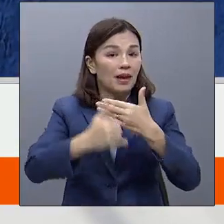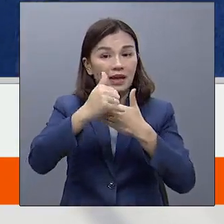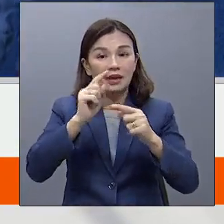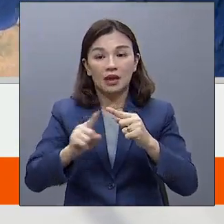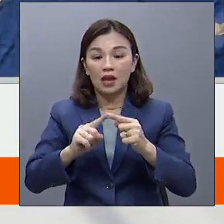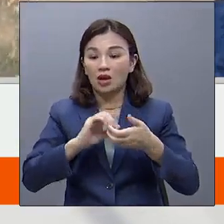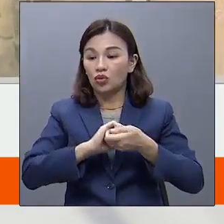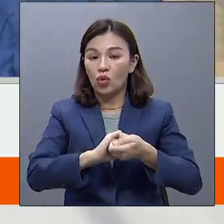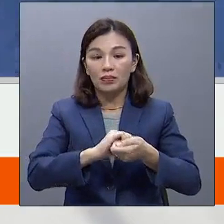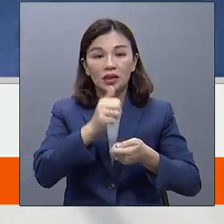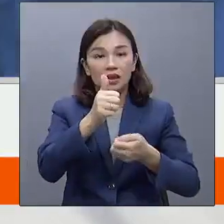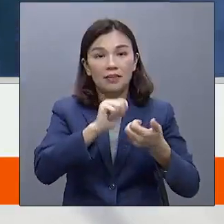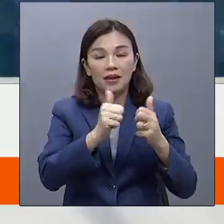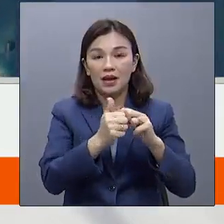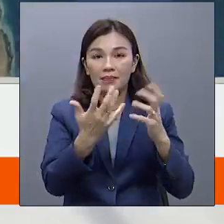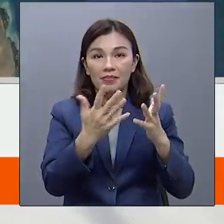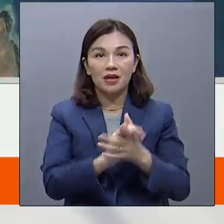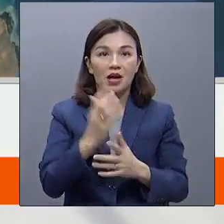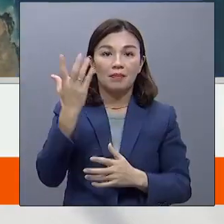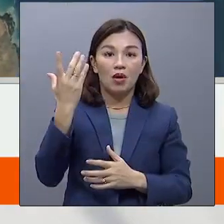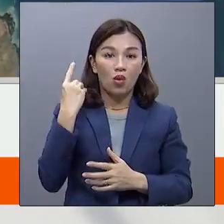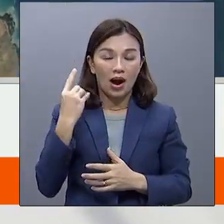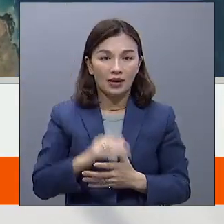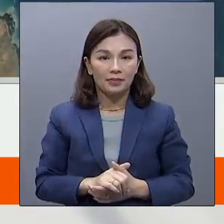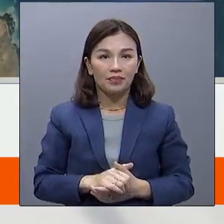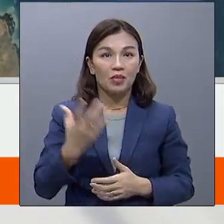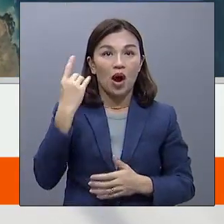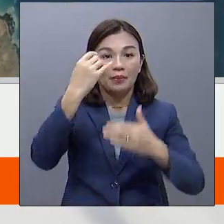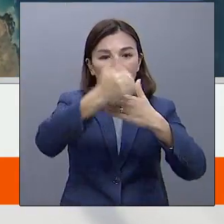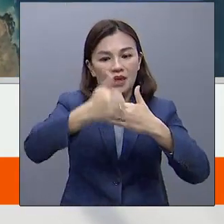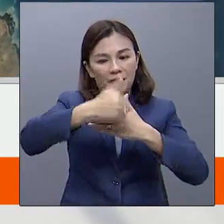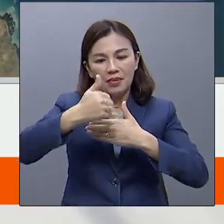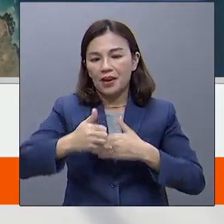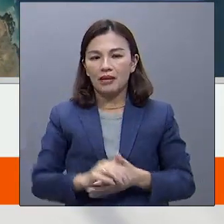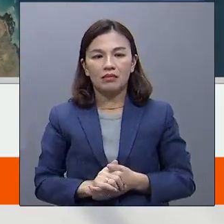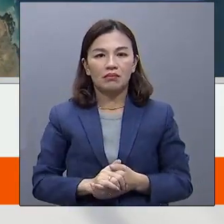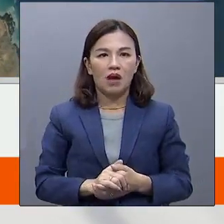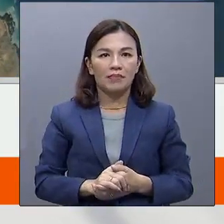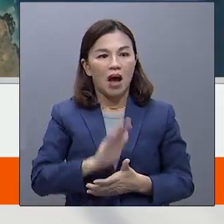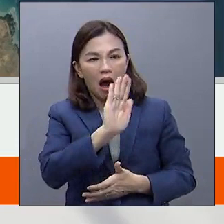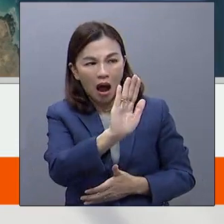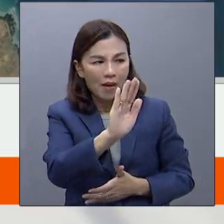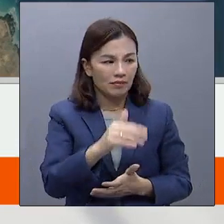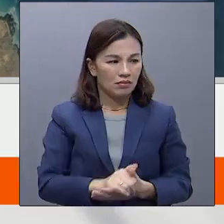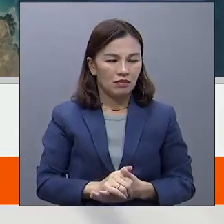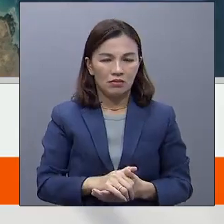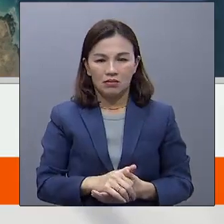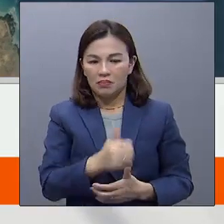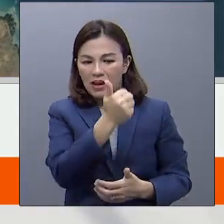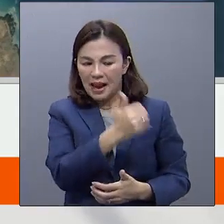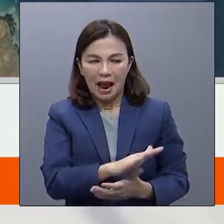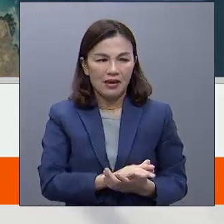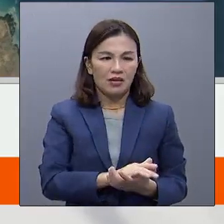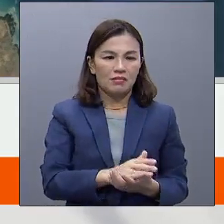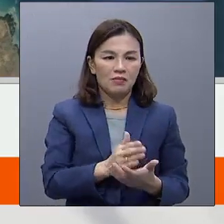เท่าที่ทราบเมื่อวานนี้ผมไปรับเนี่ยก็เกือบทุกประเทศนะไม่มีการกีดกันไม่มีการเลือกปฏิบัตินะครับ